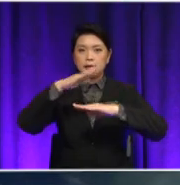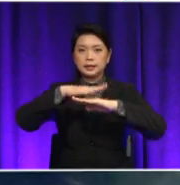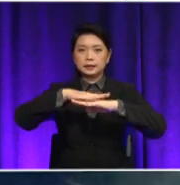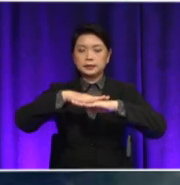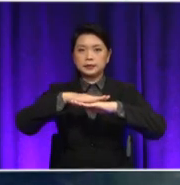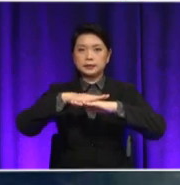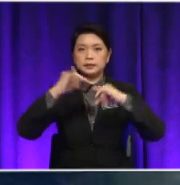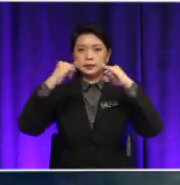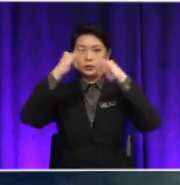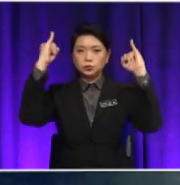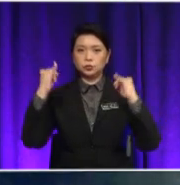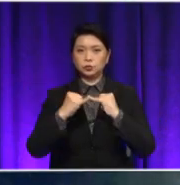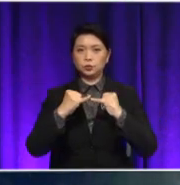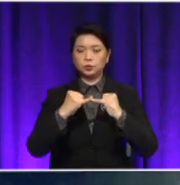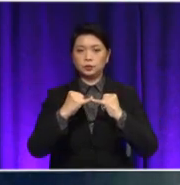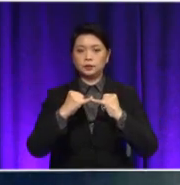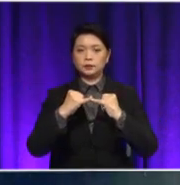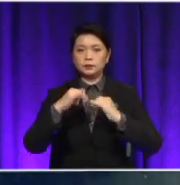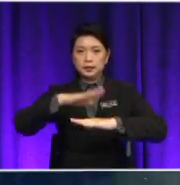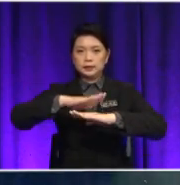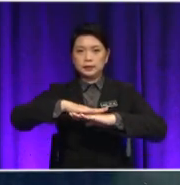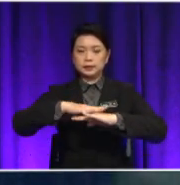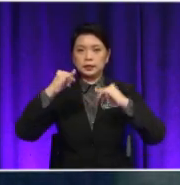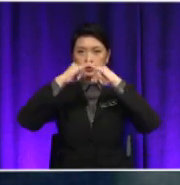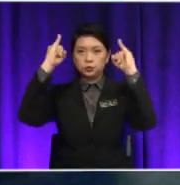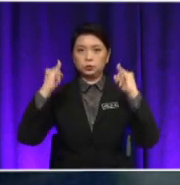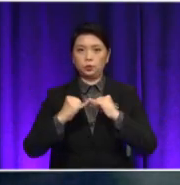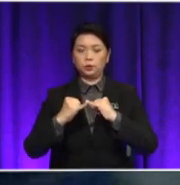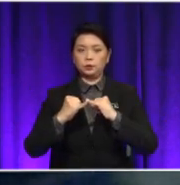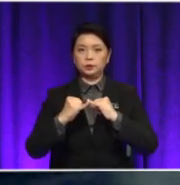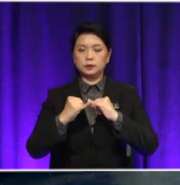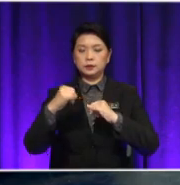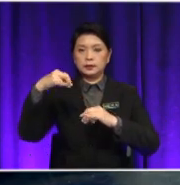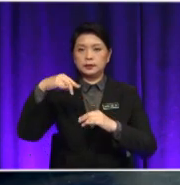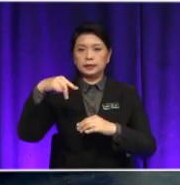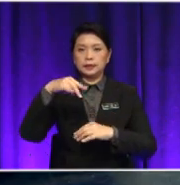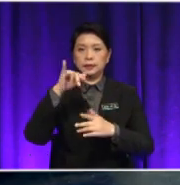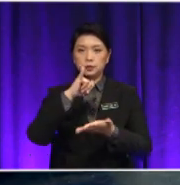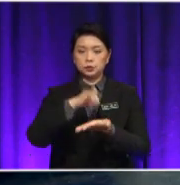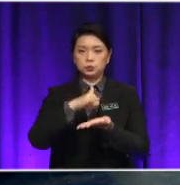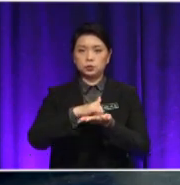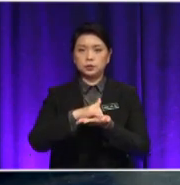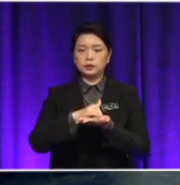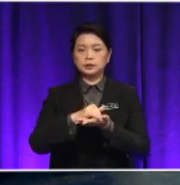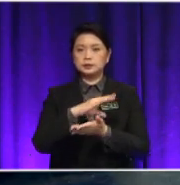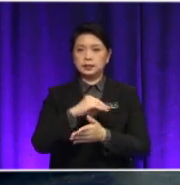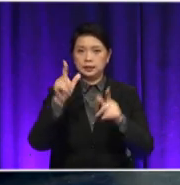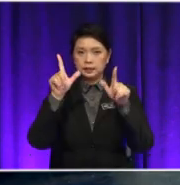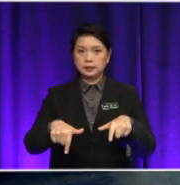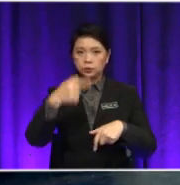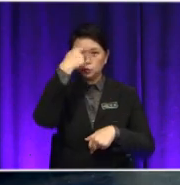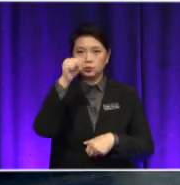jantung. Okey, jantung sini. Pastikan di atas. Pastikan di atas. Okey, kemudian kita biarkan dia selama 10